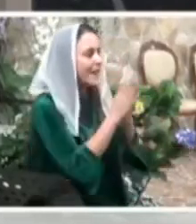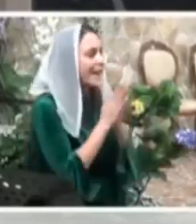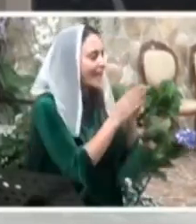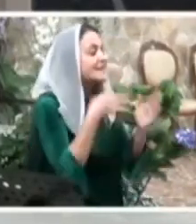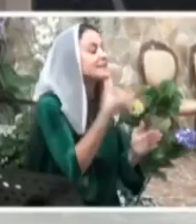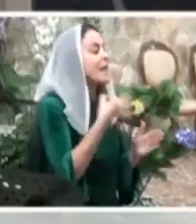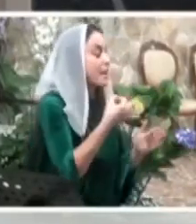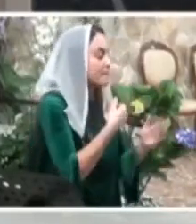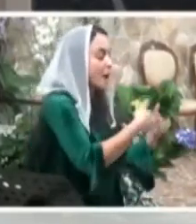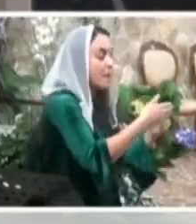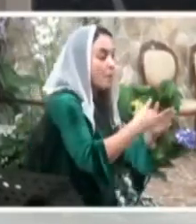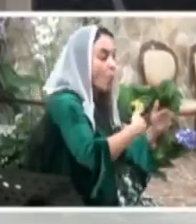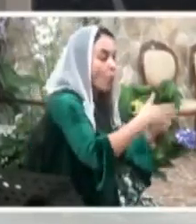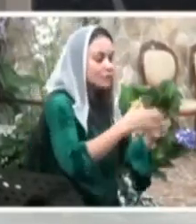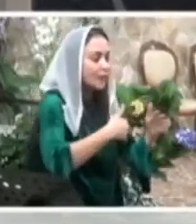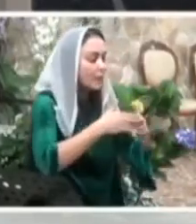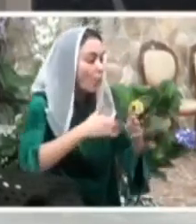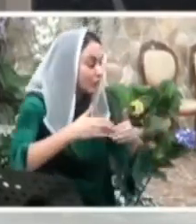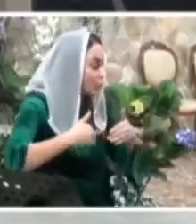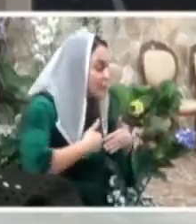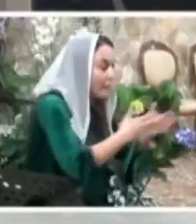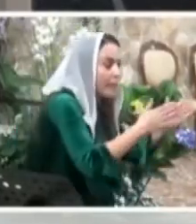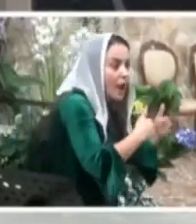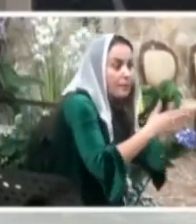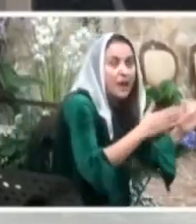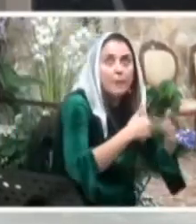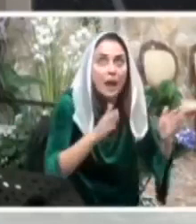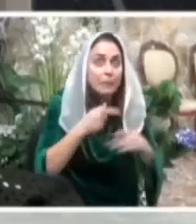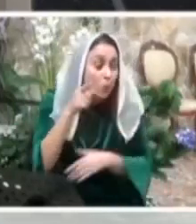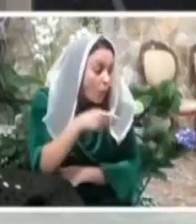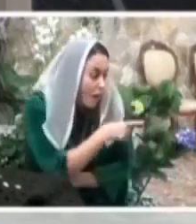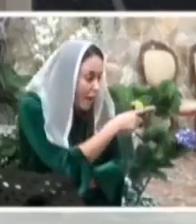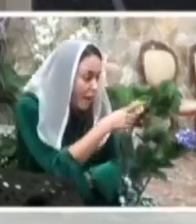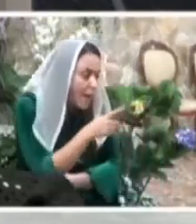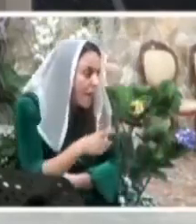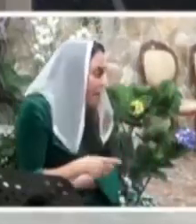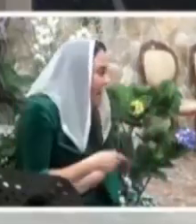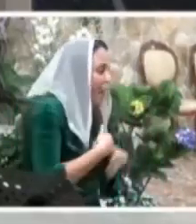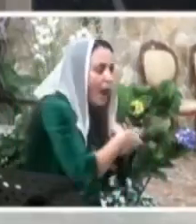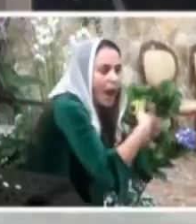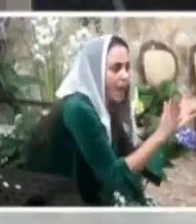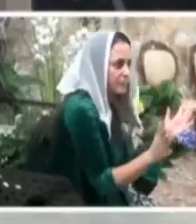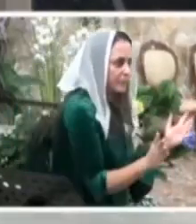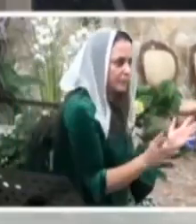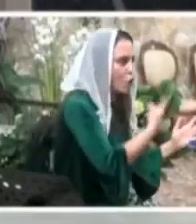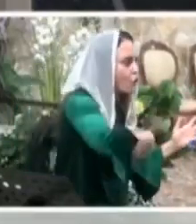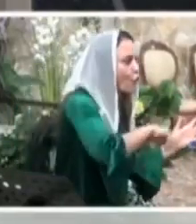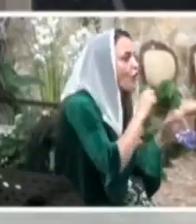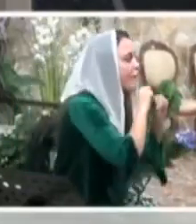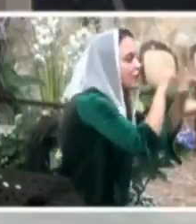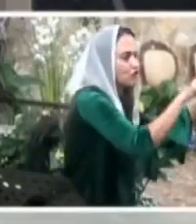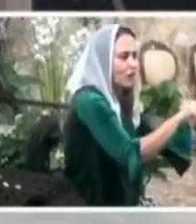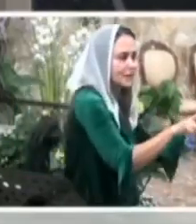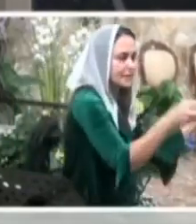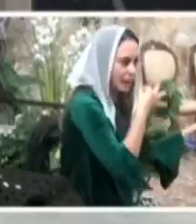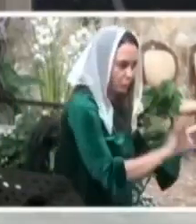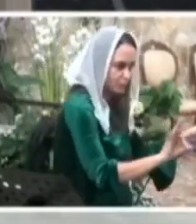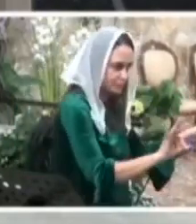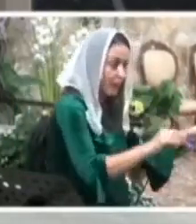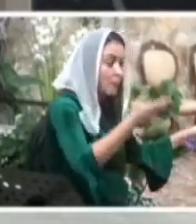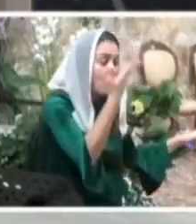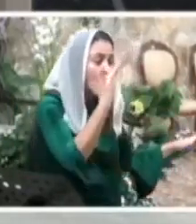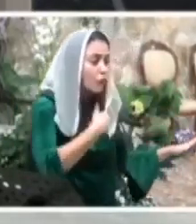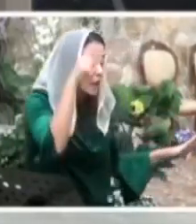ma pregare continuamente: Signore, aprici una porta. Vogliamo che questa